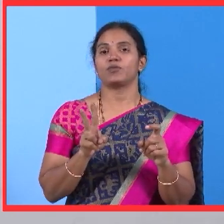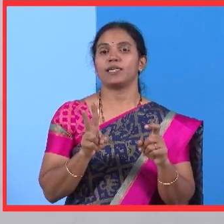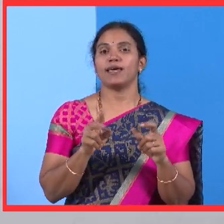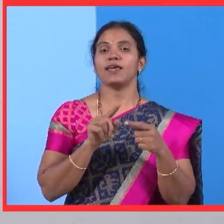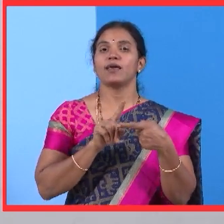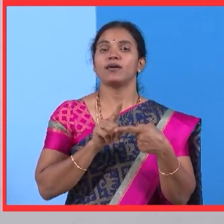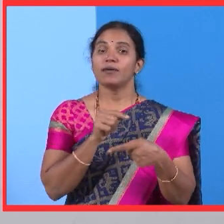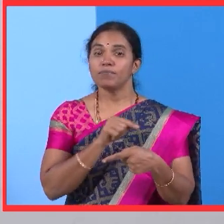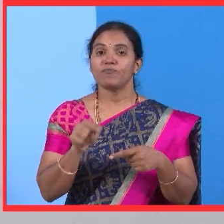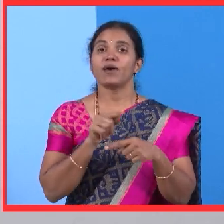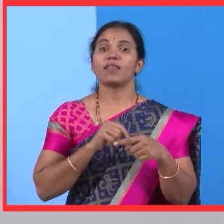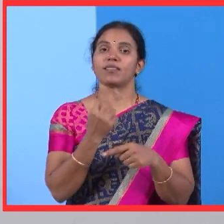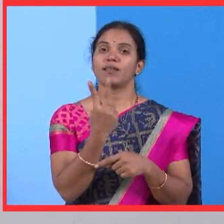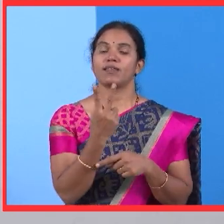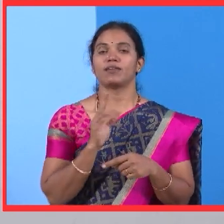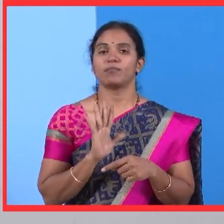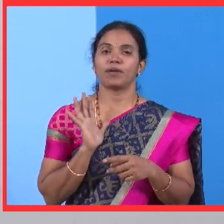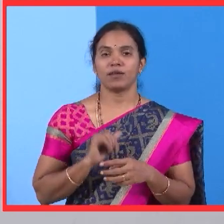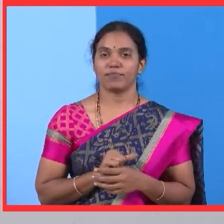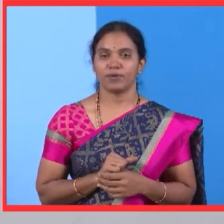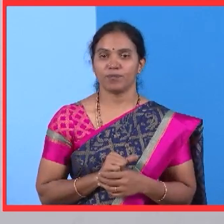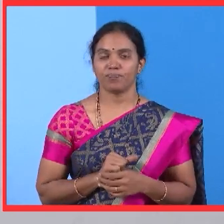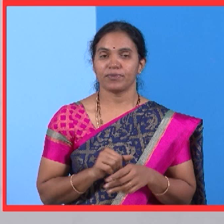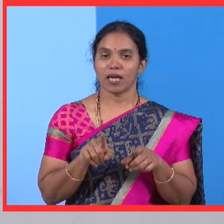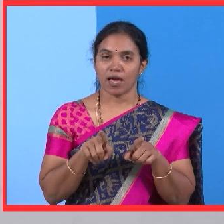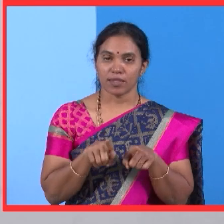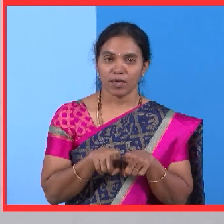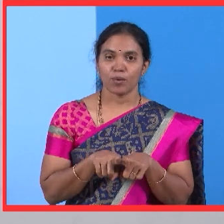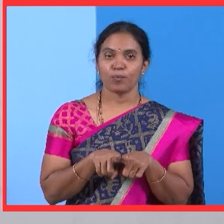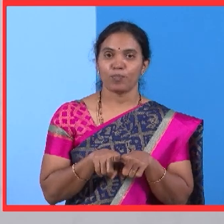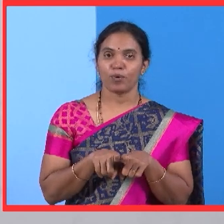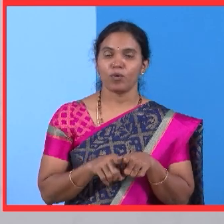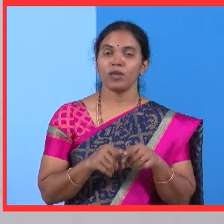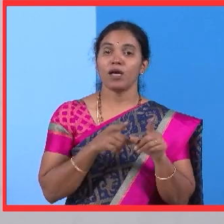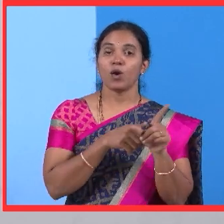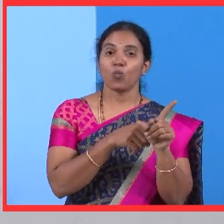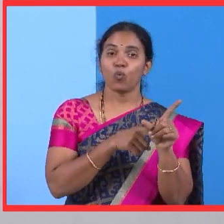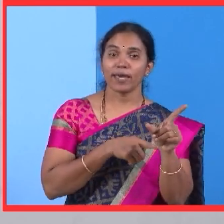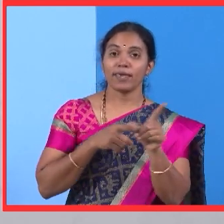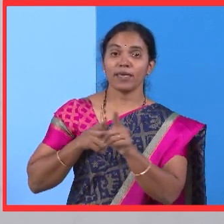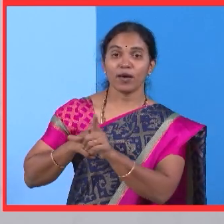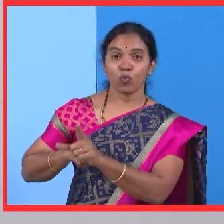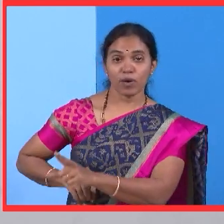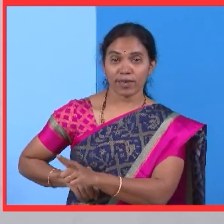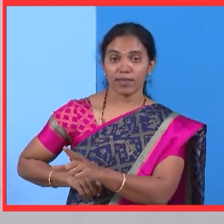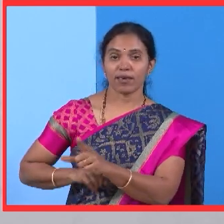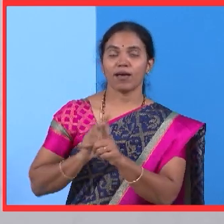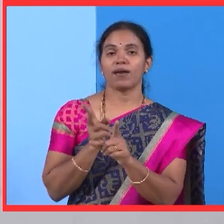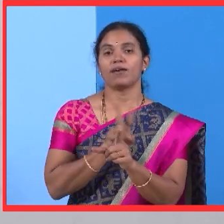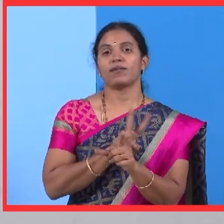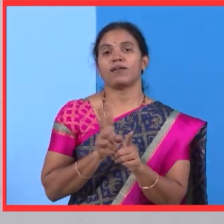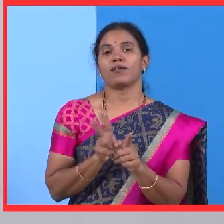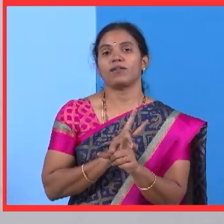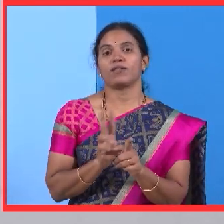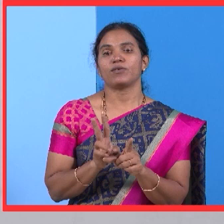அதுதான் எம் டேஷின் எக்ஸாய தொலைவு. இதேபோல் எம் டேஷின் ஒய்யாய தொலைவை கணக்கிட வேண்டும். எம் டேஷின்